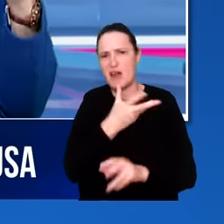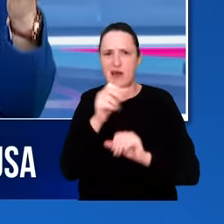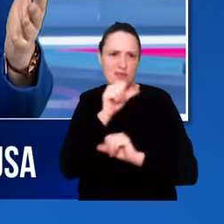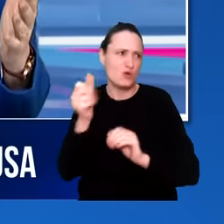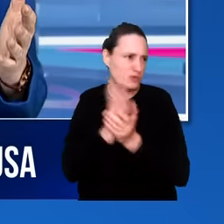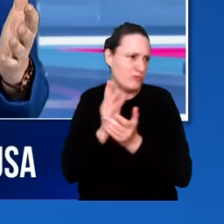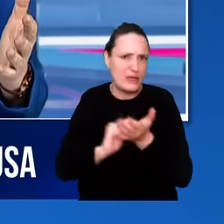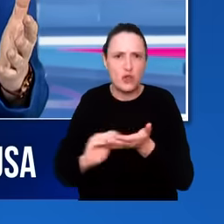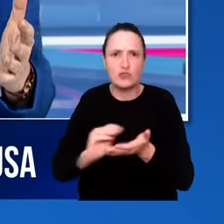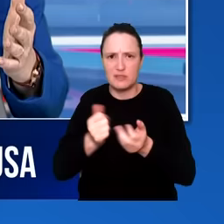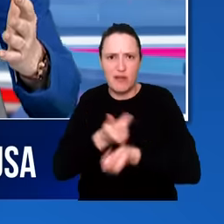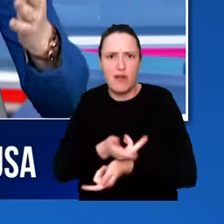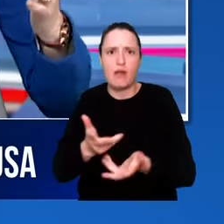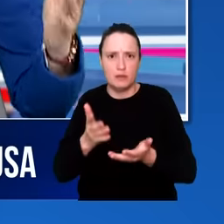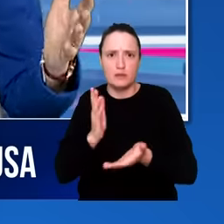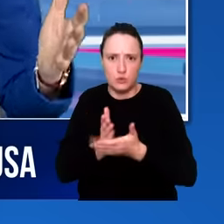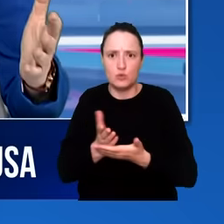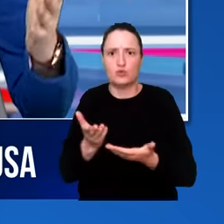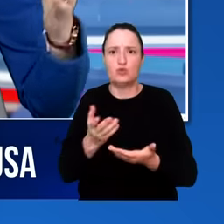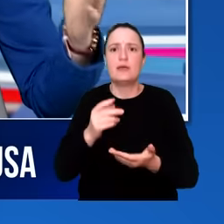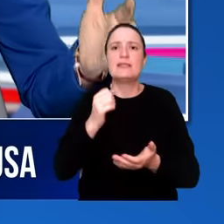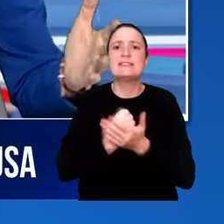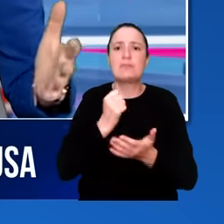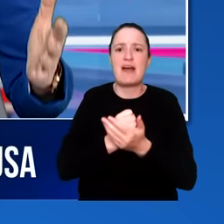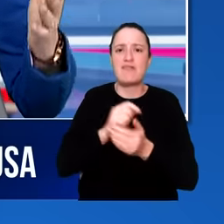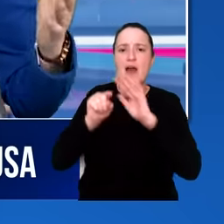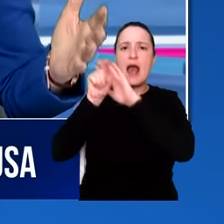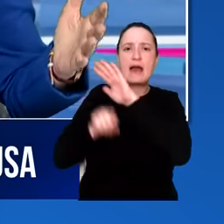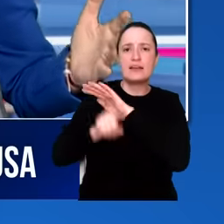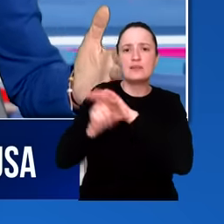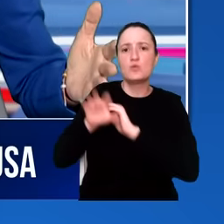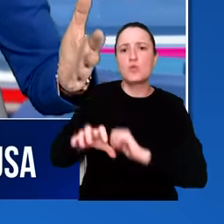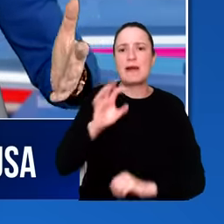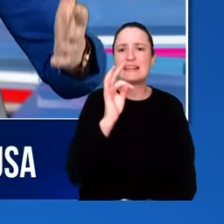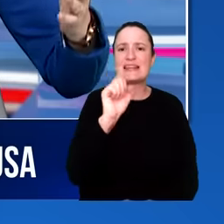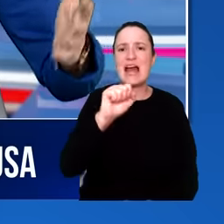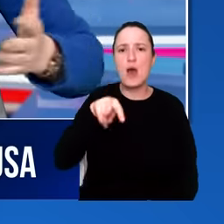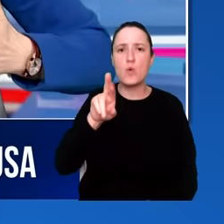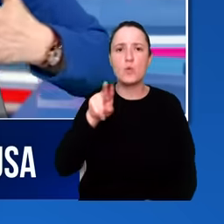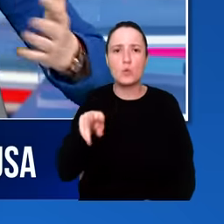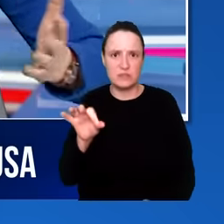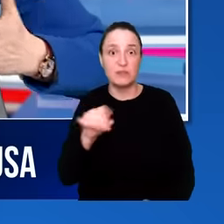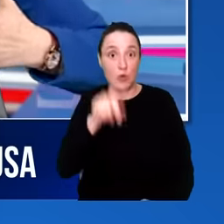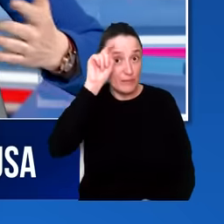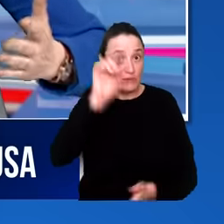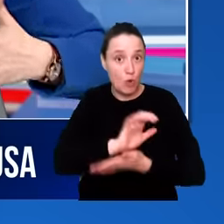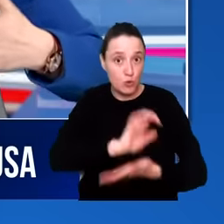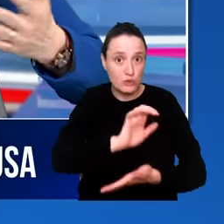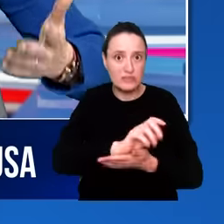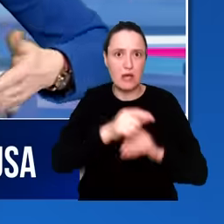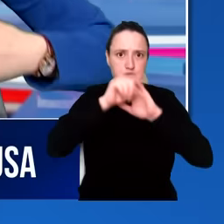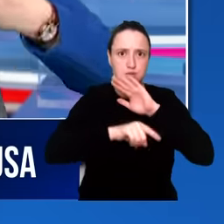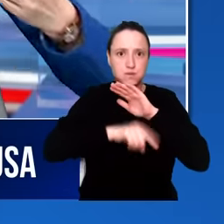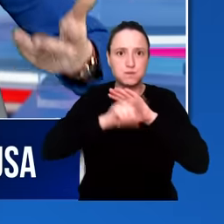miesięcy, na temat rakiet typu Taurus. To są rakiety produkowane przez Niemcy. Niemcy wielokrotnie już